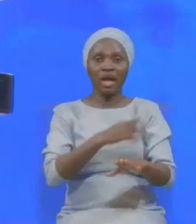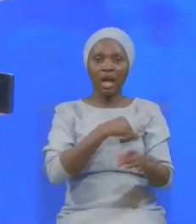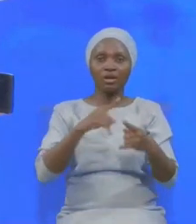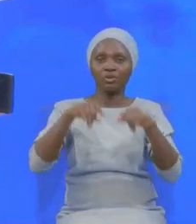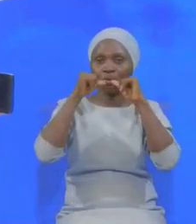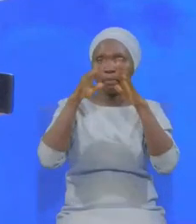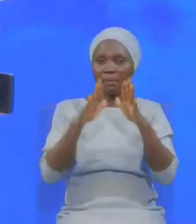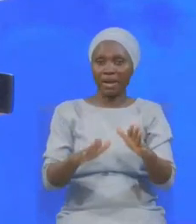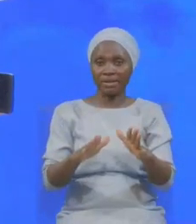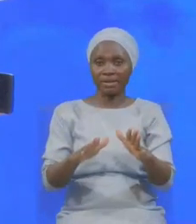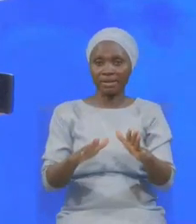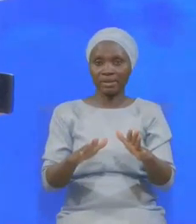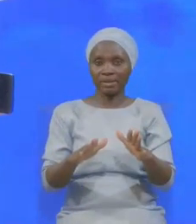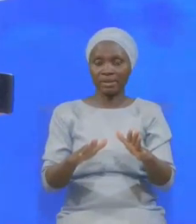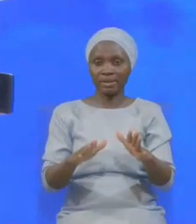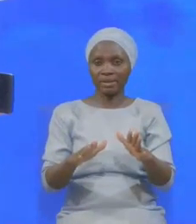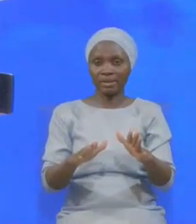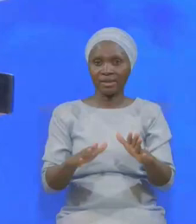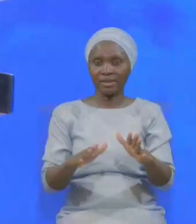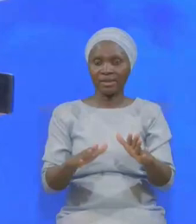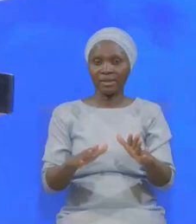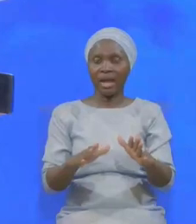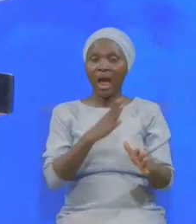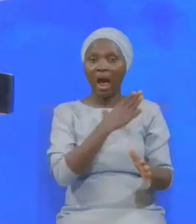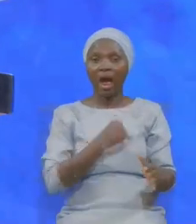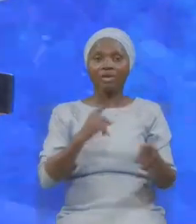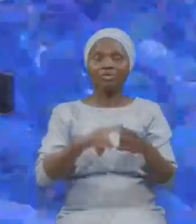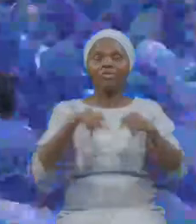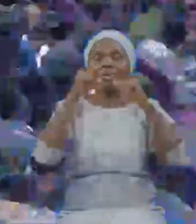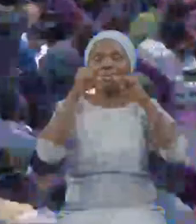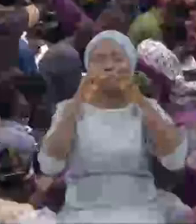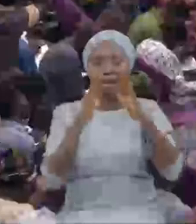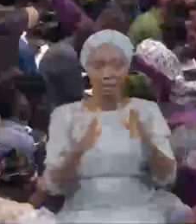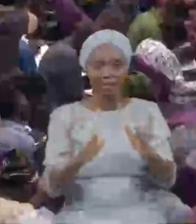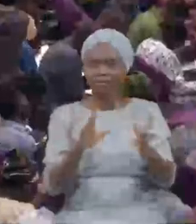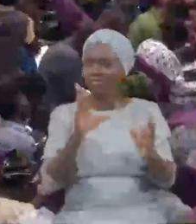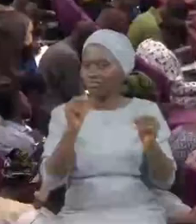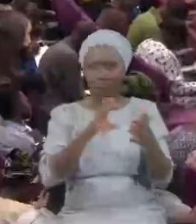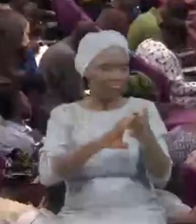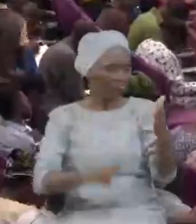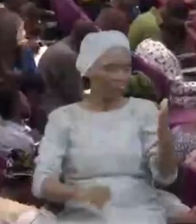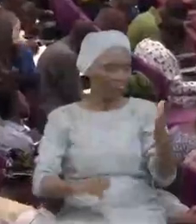et pour bénir, il n'y a pas de soustraction et pour bénir,